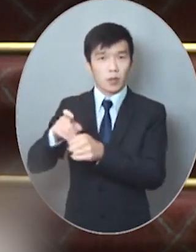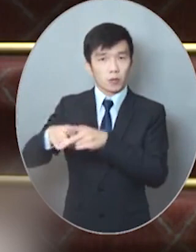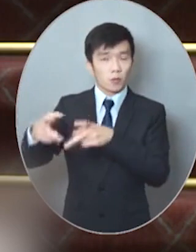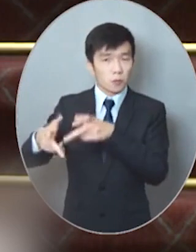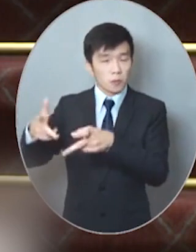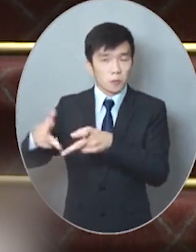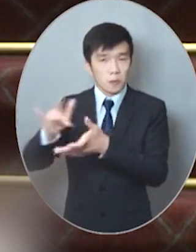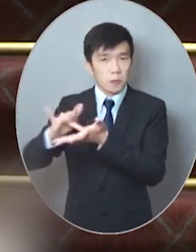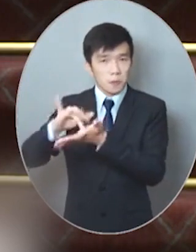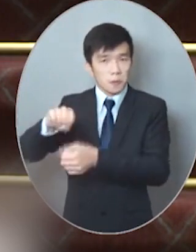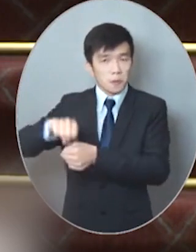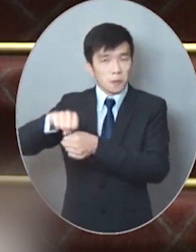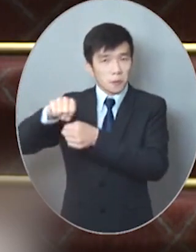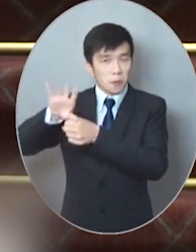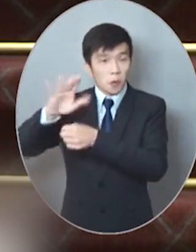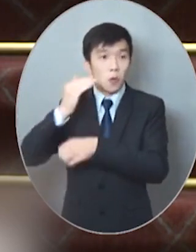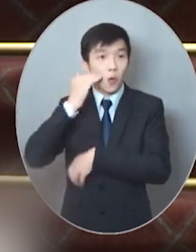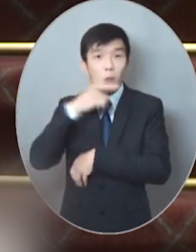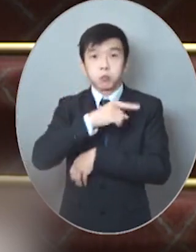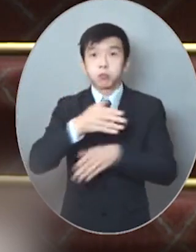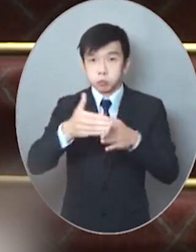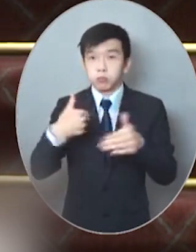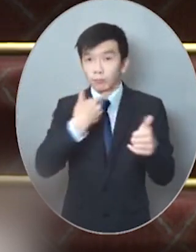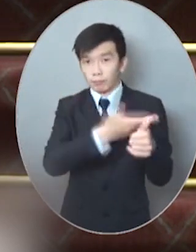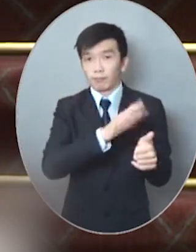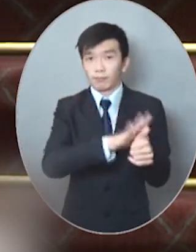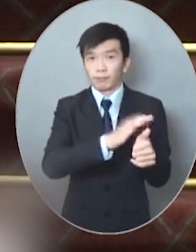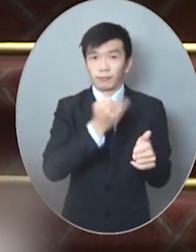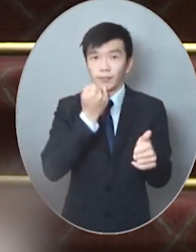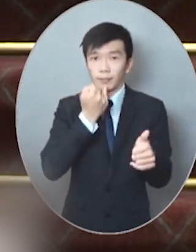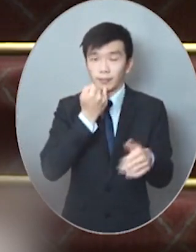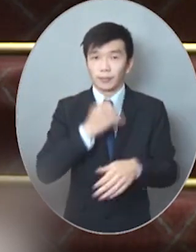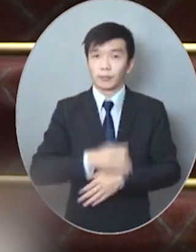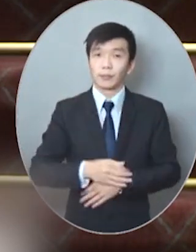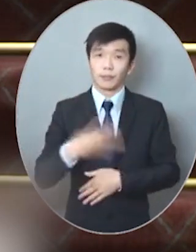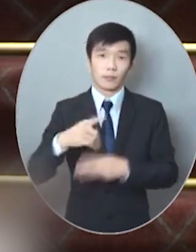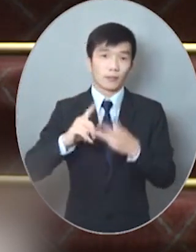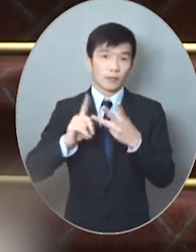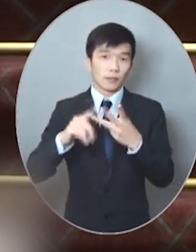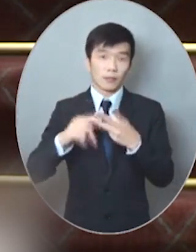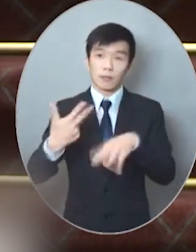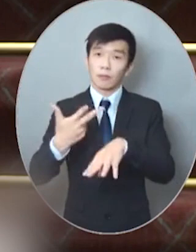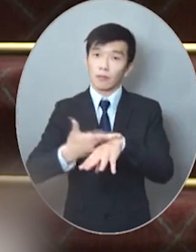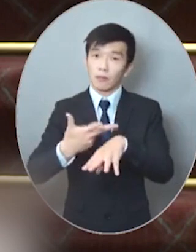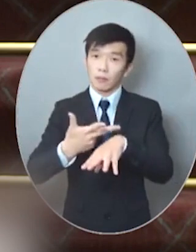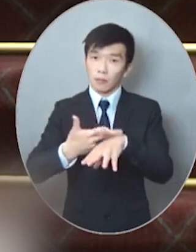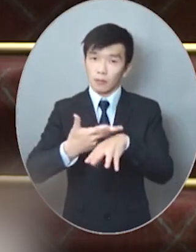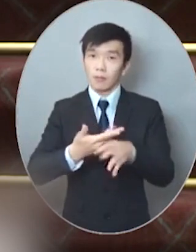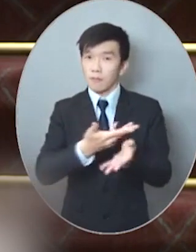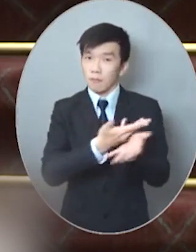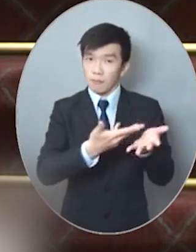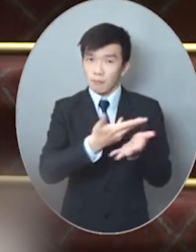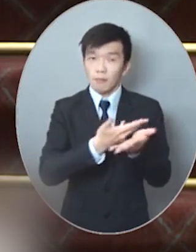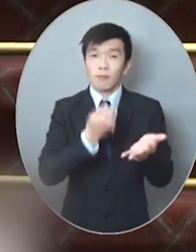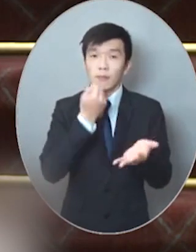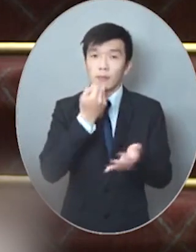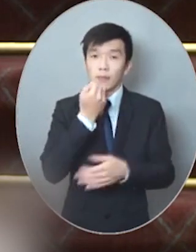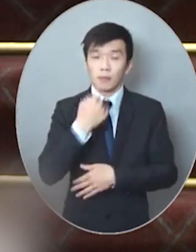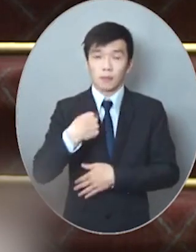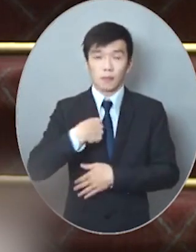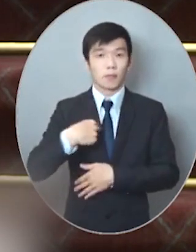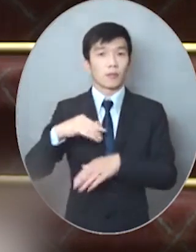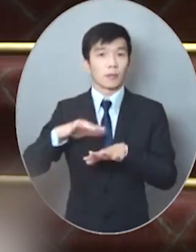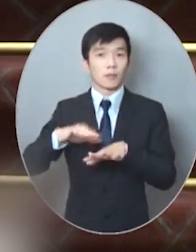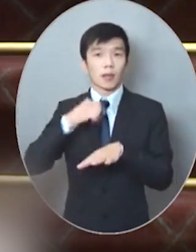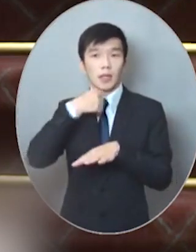家给予适当的支持。第三是技术的资源，我们分享目前国内利用大数据分